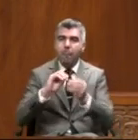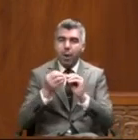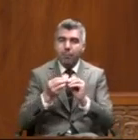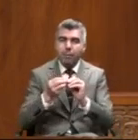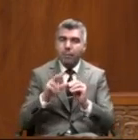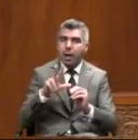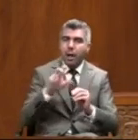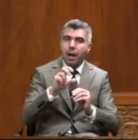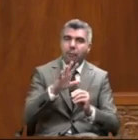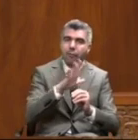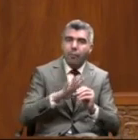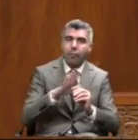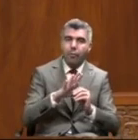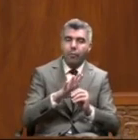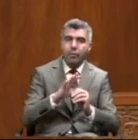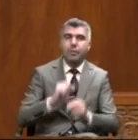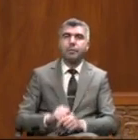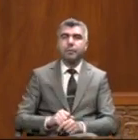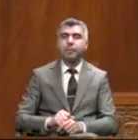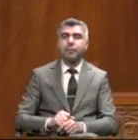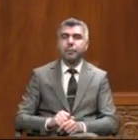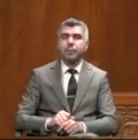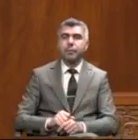يمر منه العالم ولا